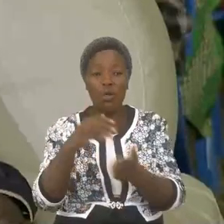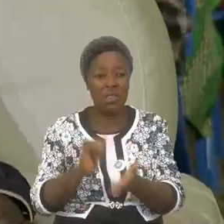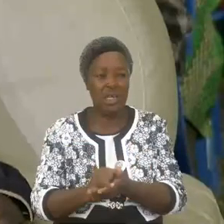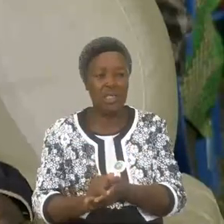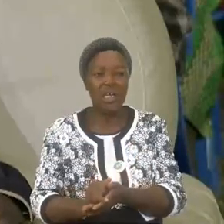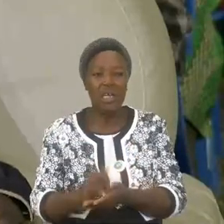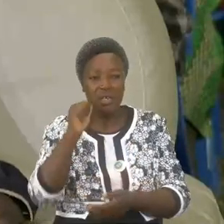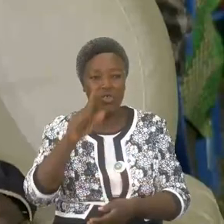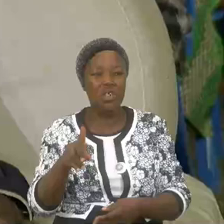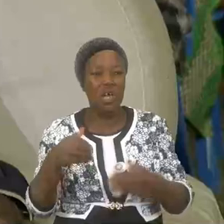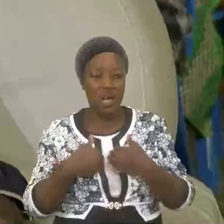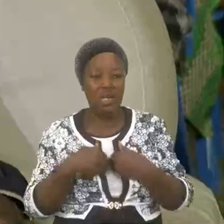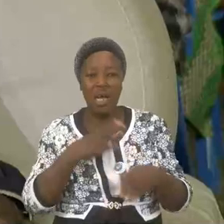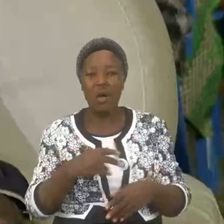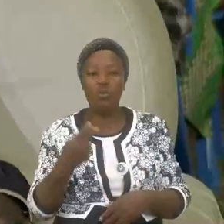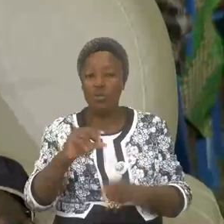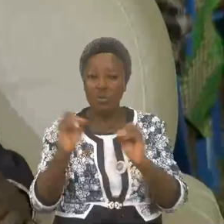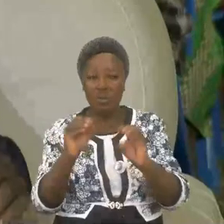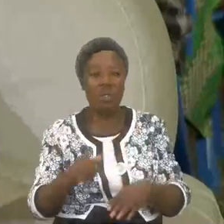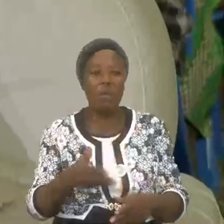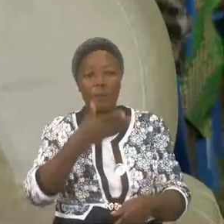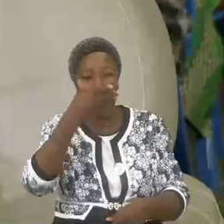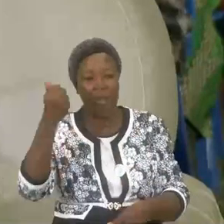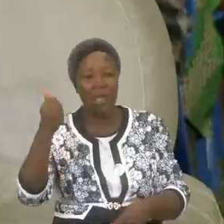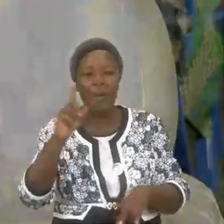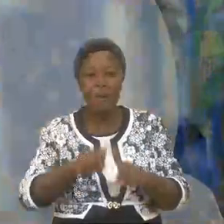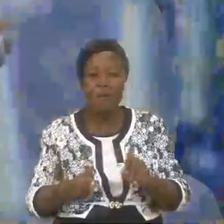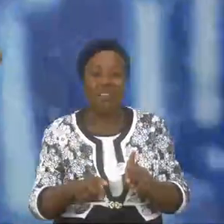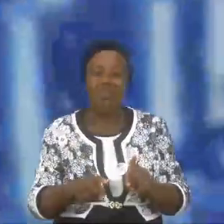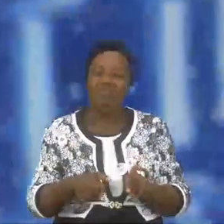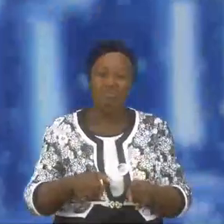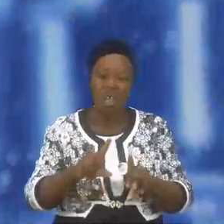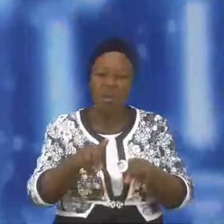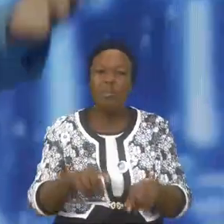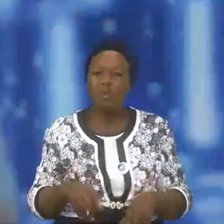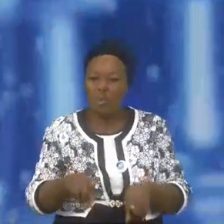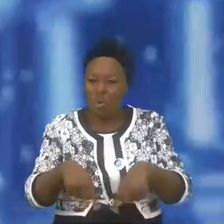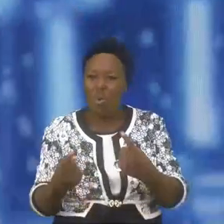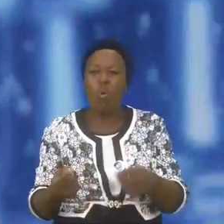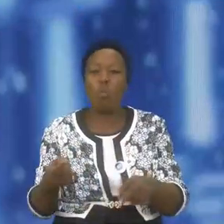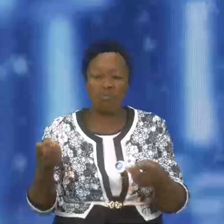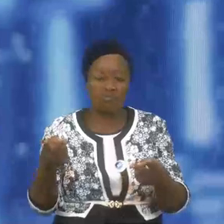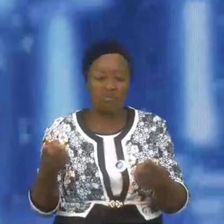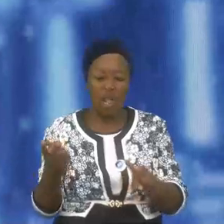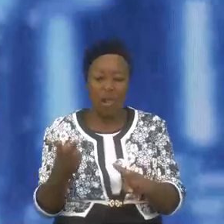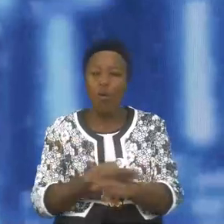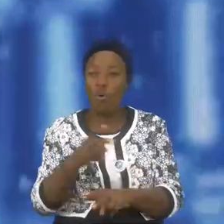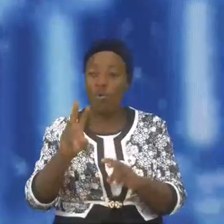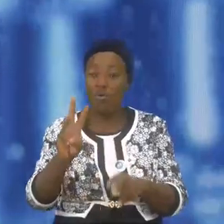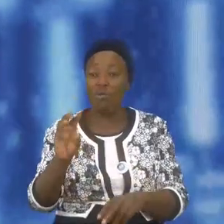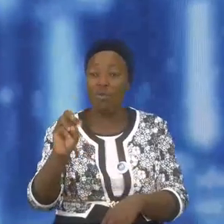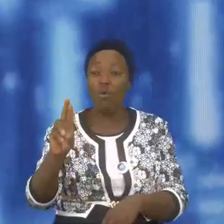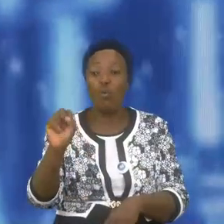n'avait éprouvé aucun soulagement, mais était allée plutôt en empirant. Pour